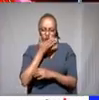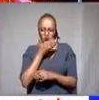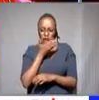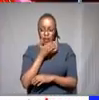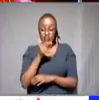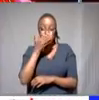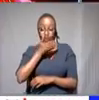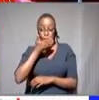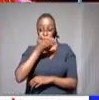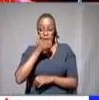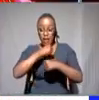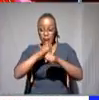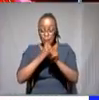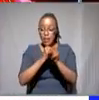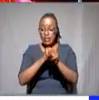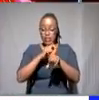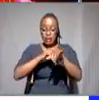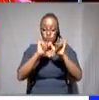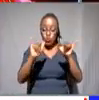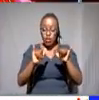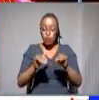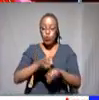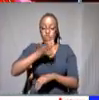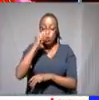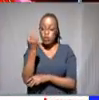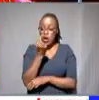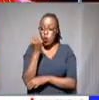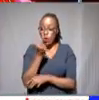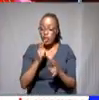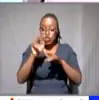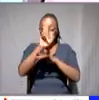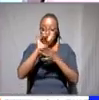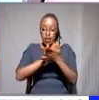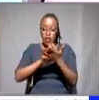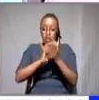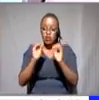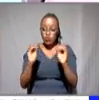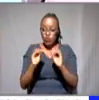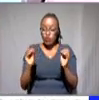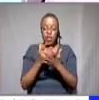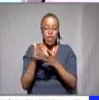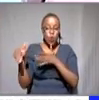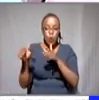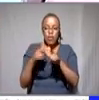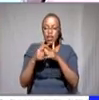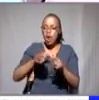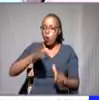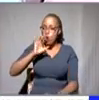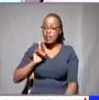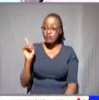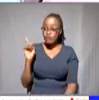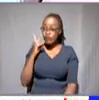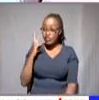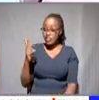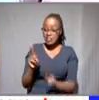nĩmo matũmaga ona rĩrĩa wethamba na maĩ matheri ũtekũhũthĩra thabuni na njĩra oro yothe, maĩ maya rĩ gũtirĩ ũndũ